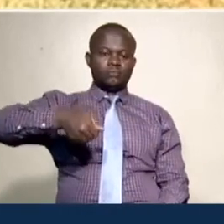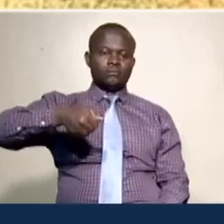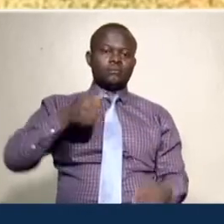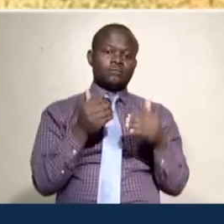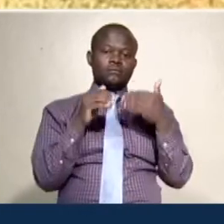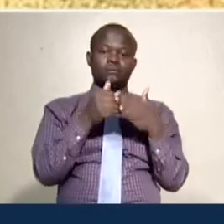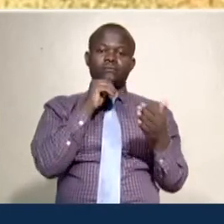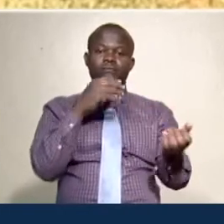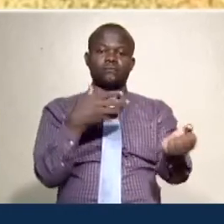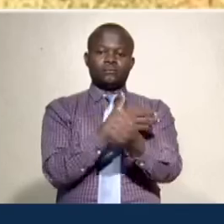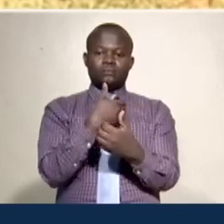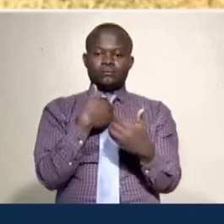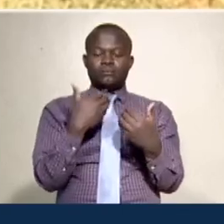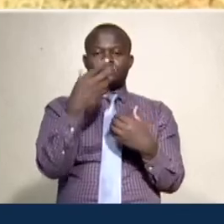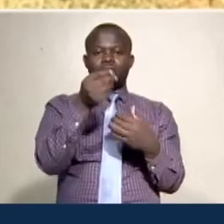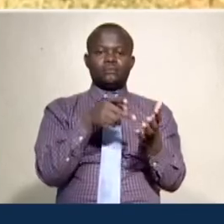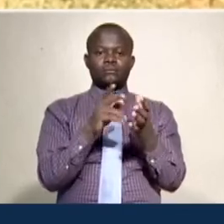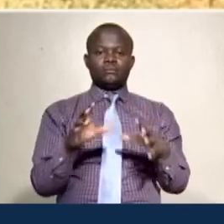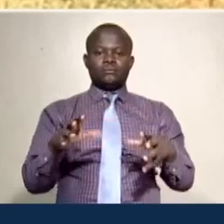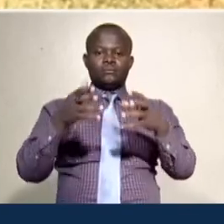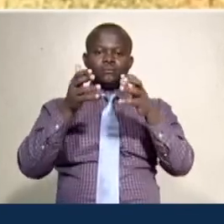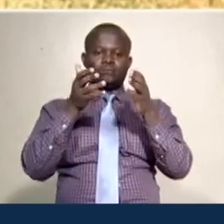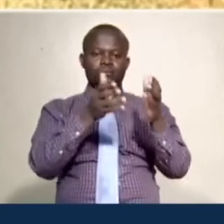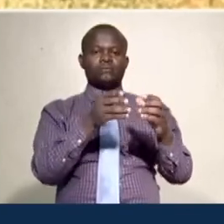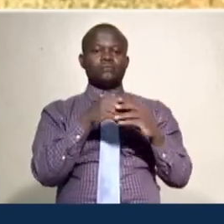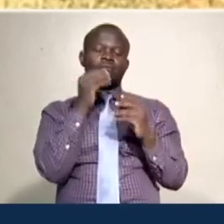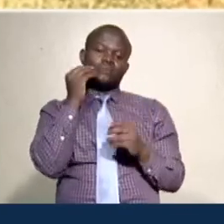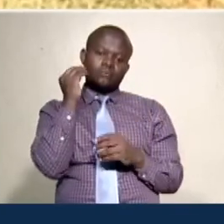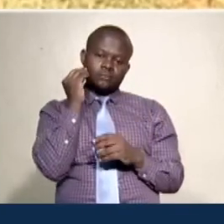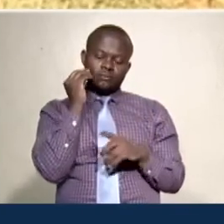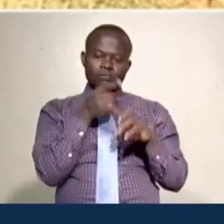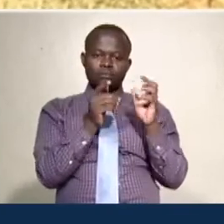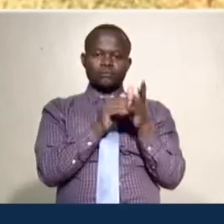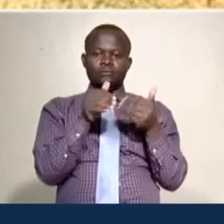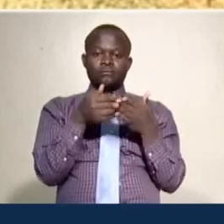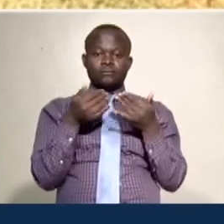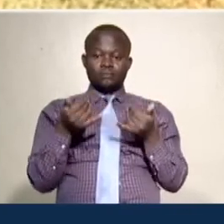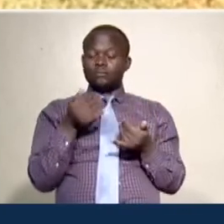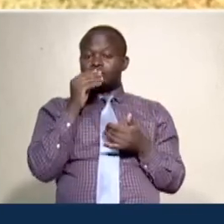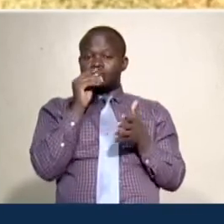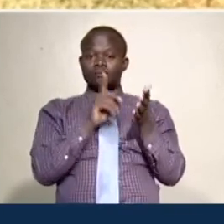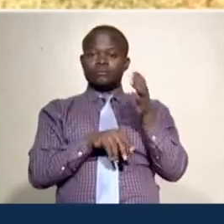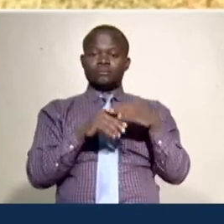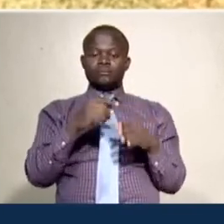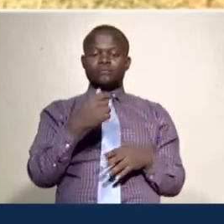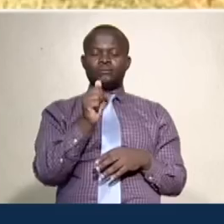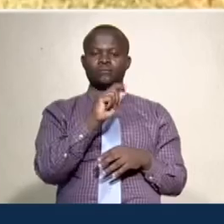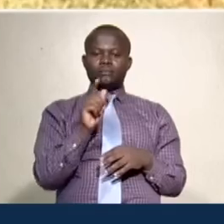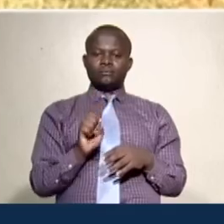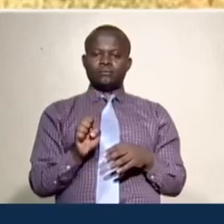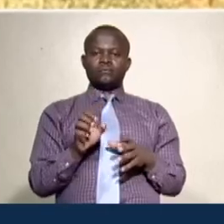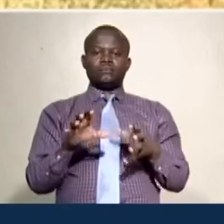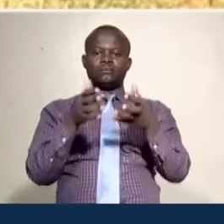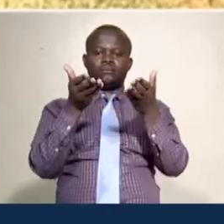wenda nta n'ubushobozi ifite bwo kujya kugura umufuka ngo ngutereke mu nzu. Ariko ni ukuvuga ngo gaze